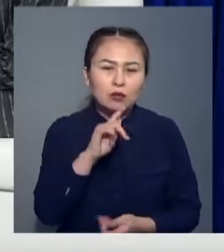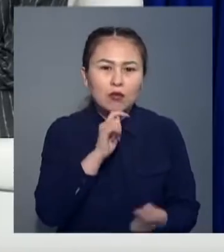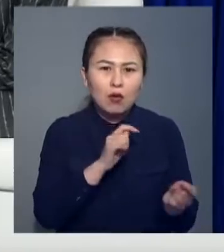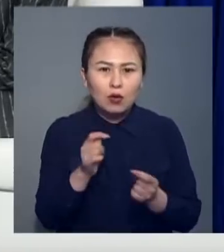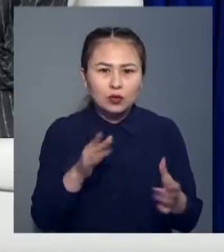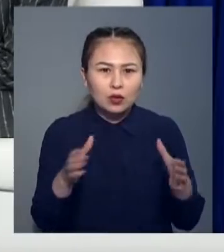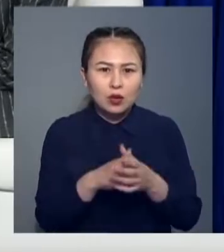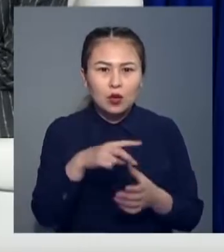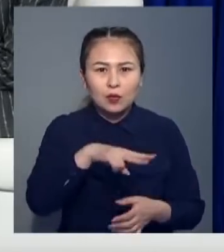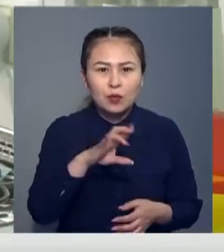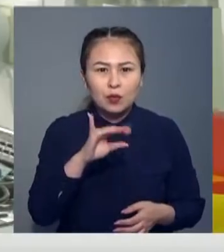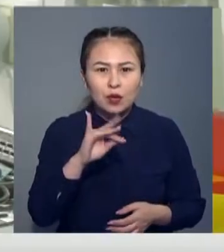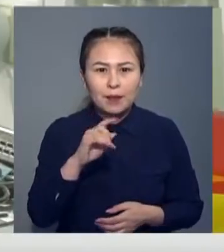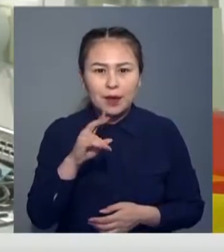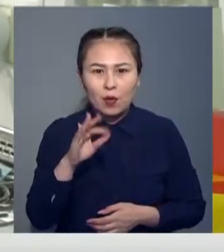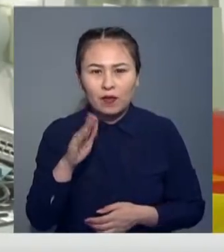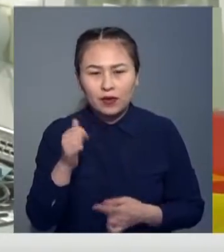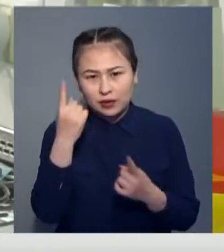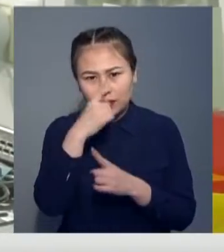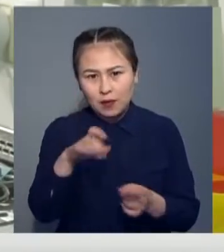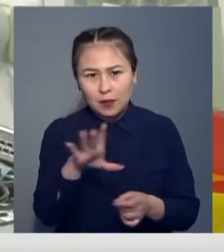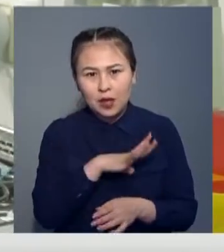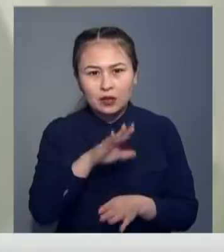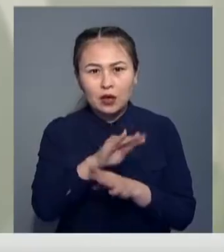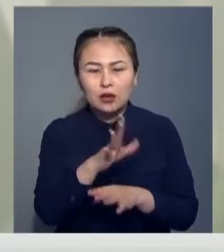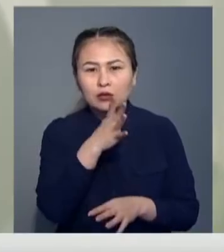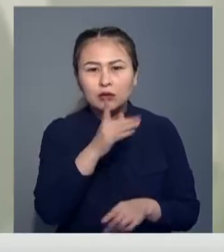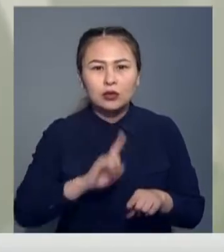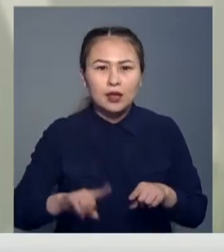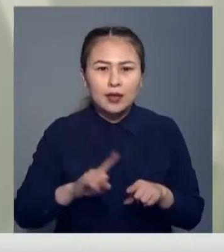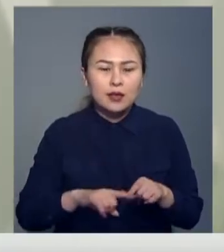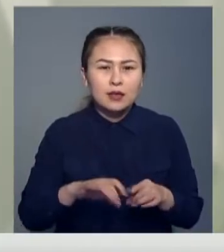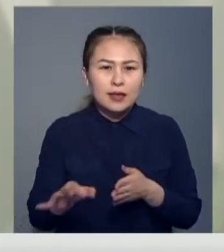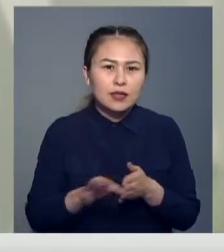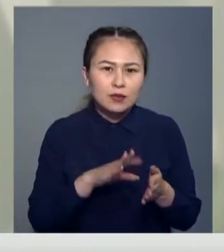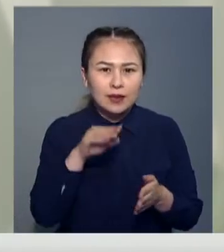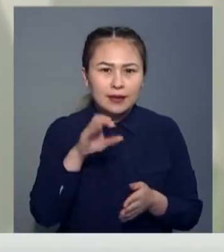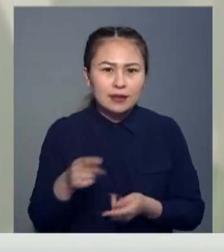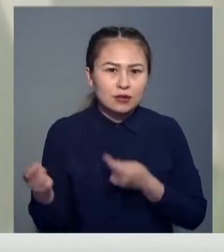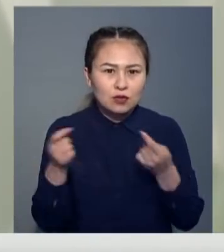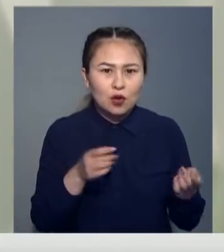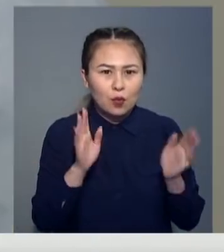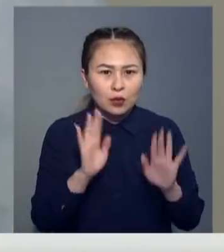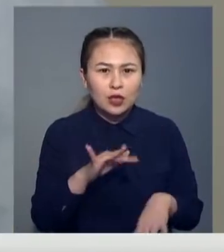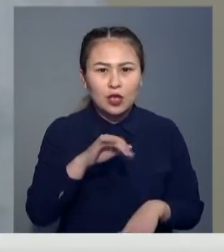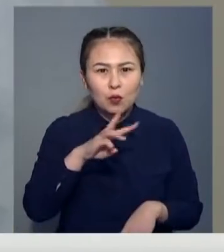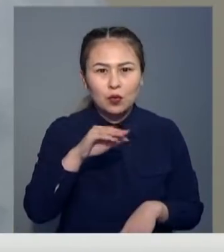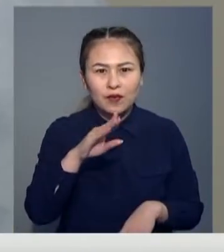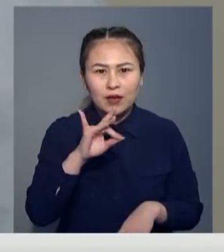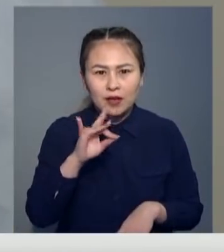бақылау комитетінің төрайымы Людмила Бюрабекова мәлімдеді. Сондай-ақ, алдағы күндері елге экспресс тесттер жеткізілмек.